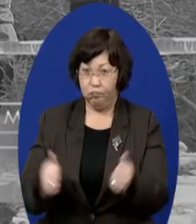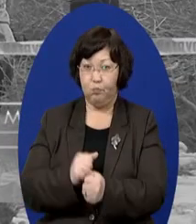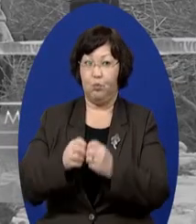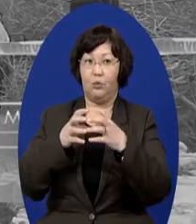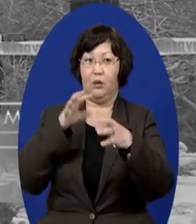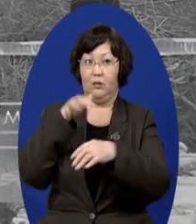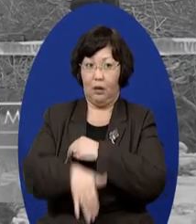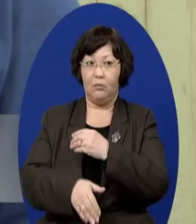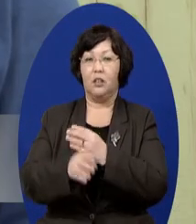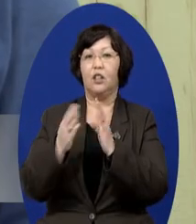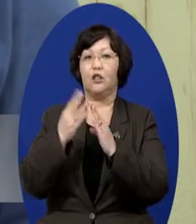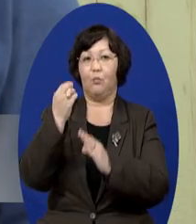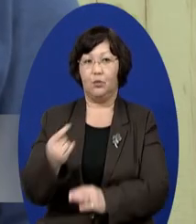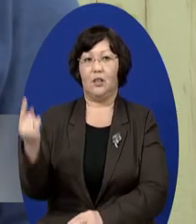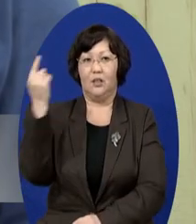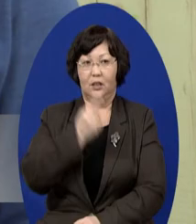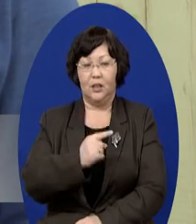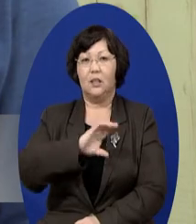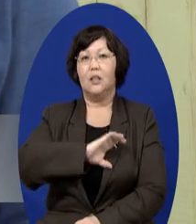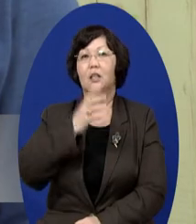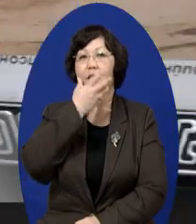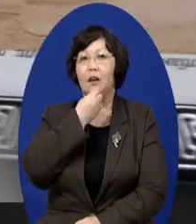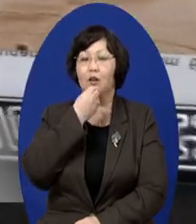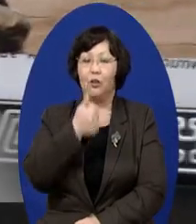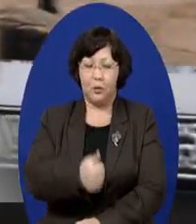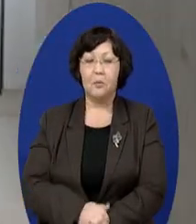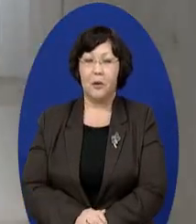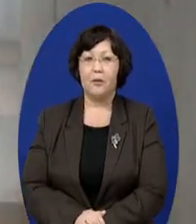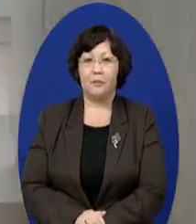гэлтэрх бол хамгийн бас сайхан санагддаг байна.